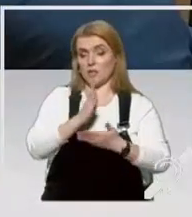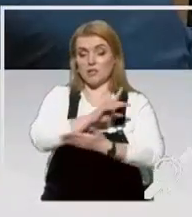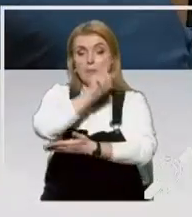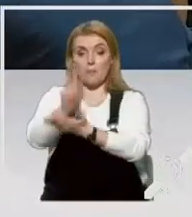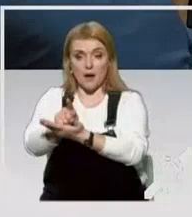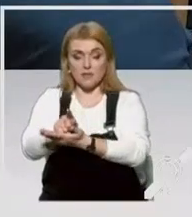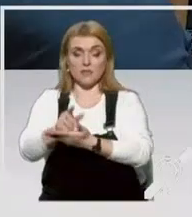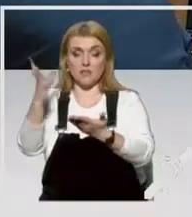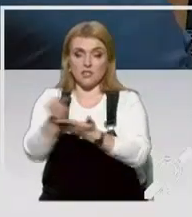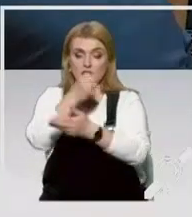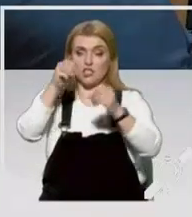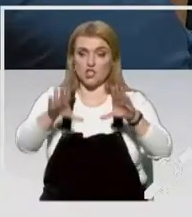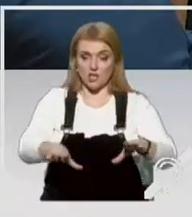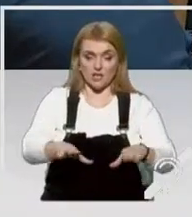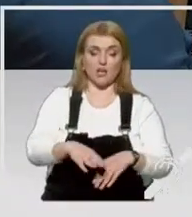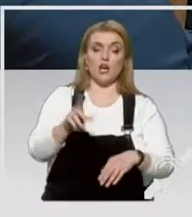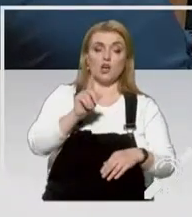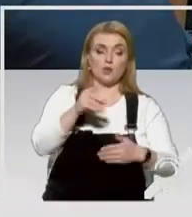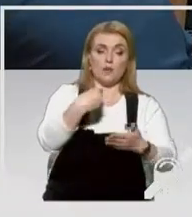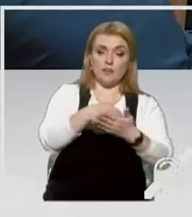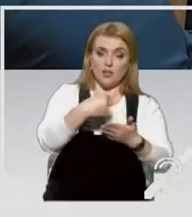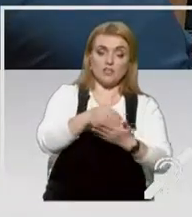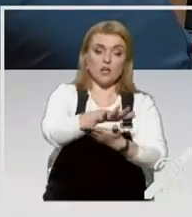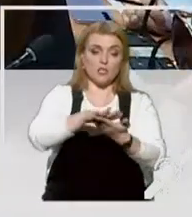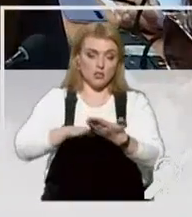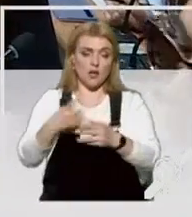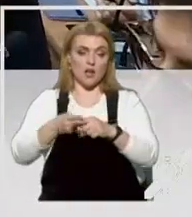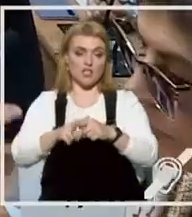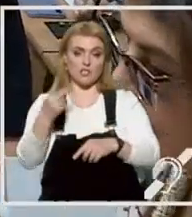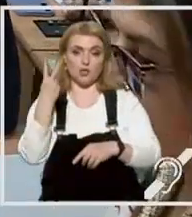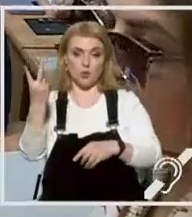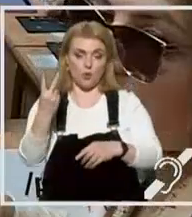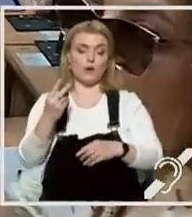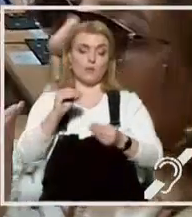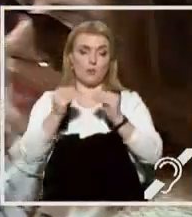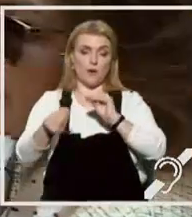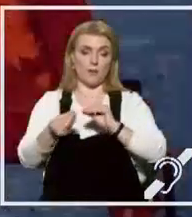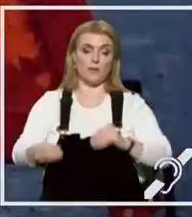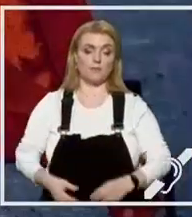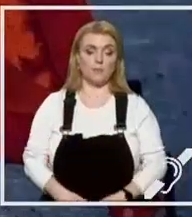obligată să identifice alte soluții pentru a finanța în continuare aceste programe.